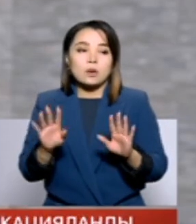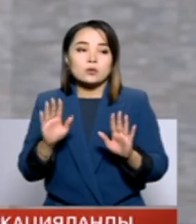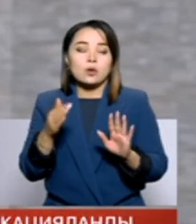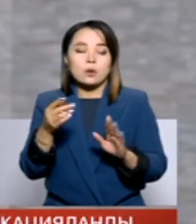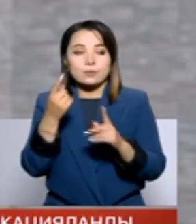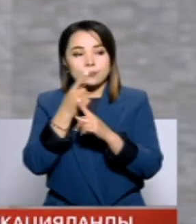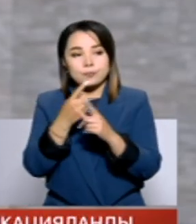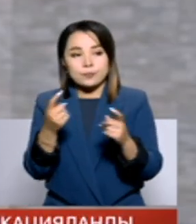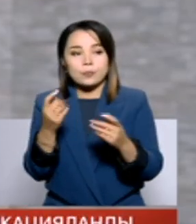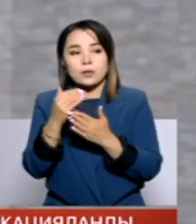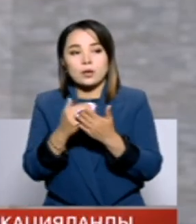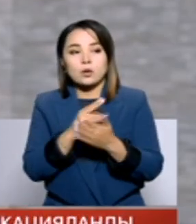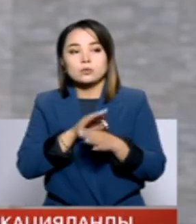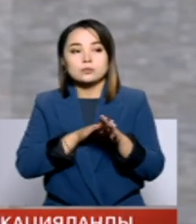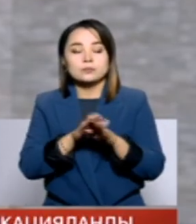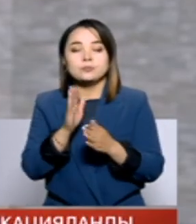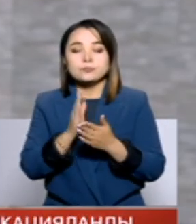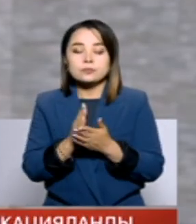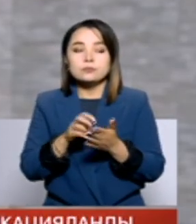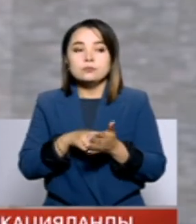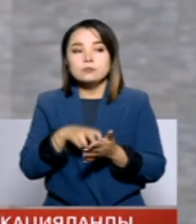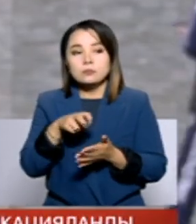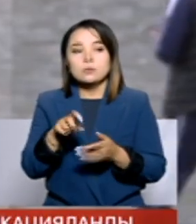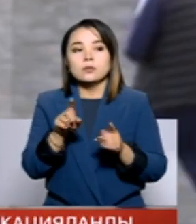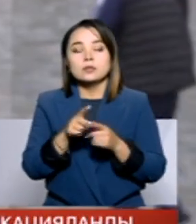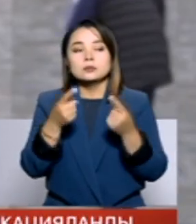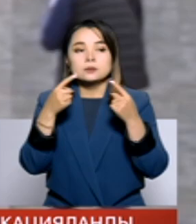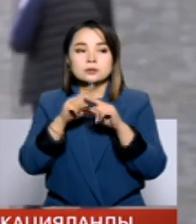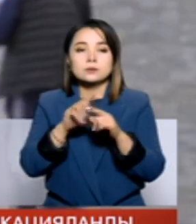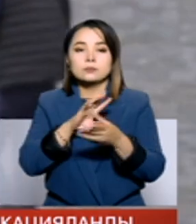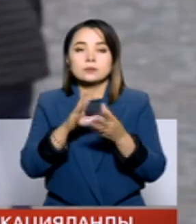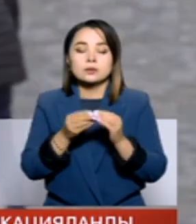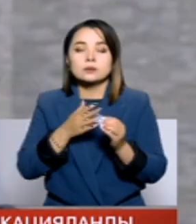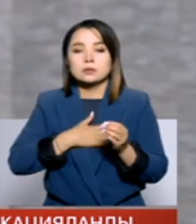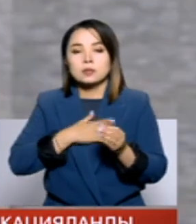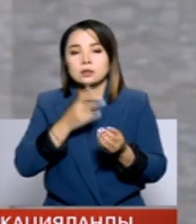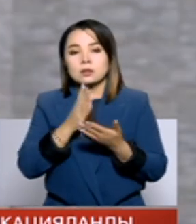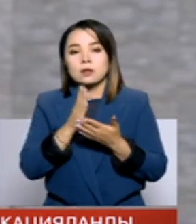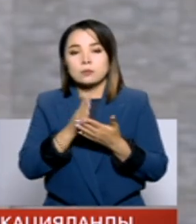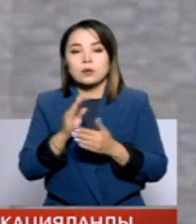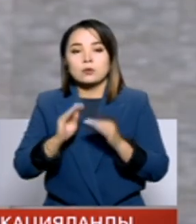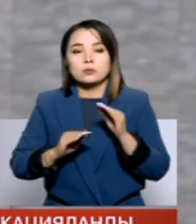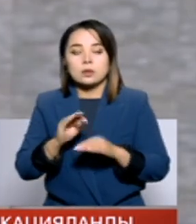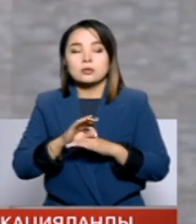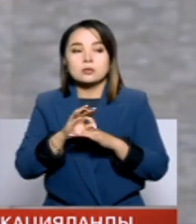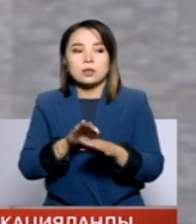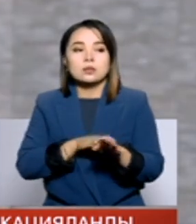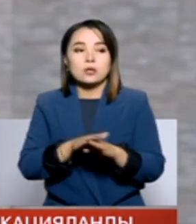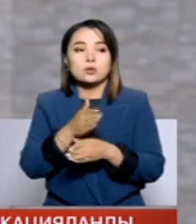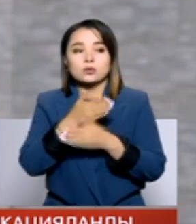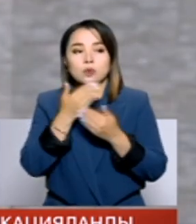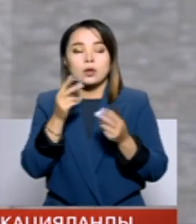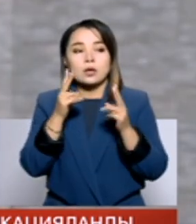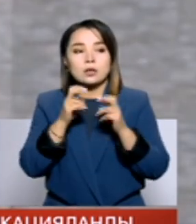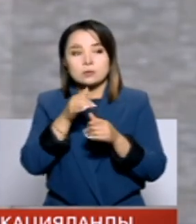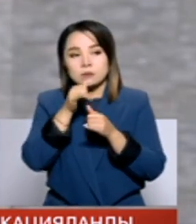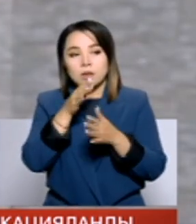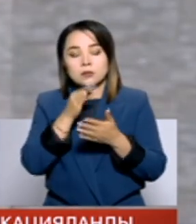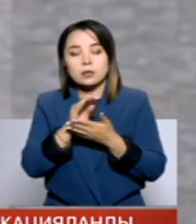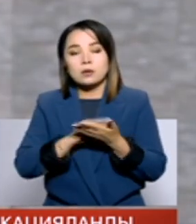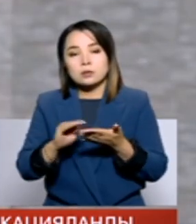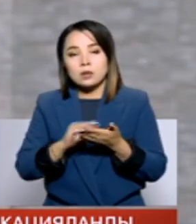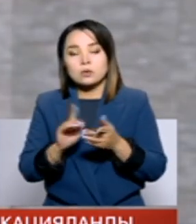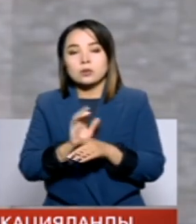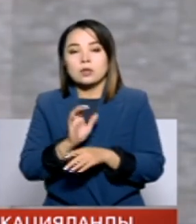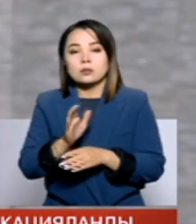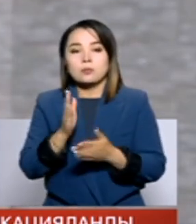құр хабарландыру тәртібімен жұмыс істейді. Техникалық бақылау станцияларда оңып тұрған жоқ. Кейбіреуі құрал жабдығы болмағандықтан тексермей қағаз толтырып